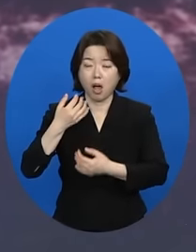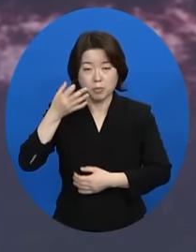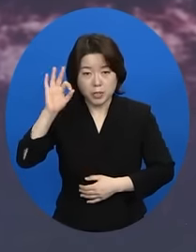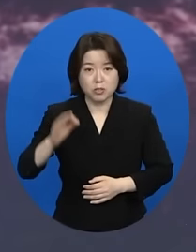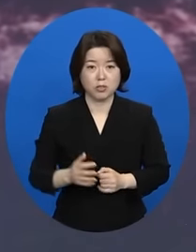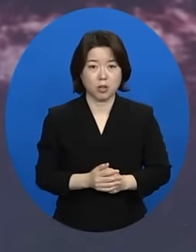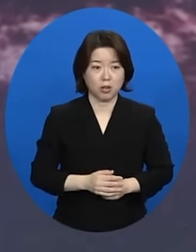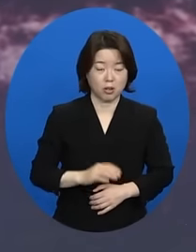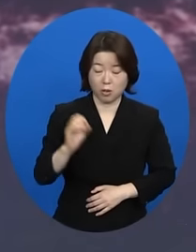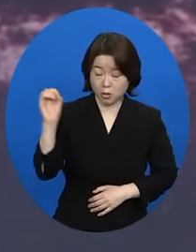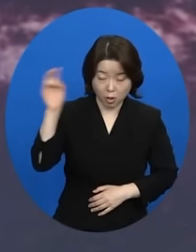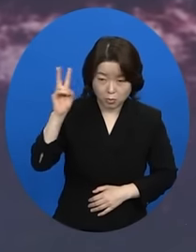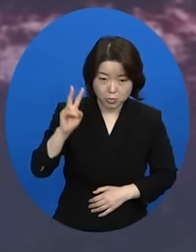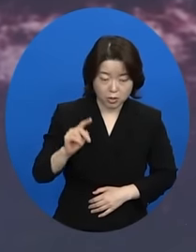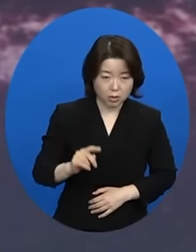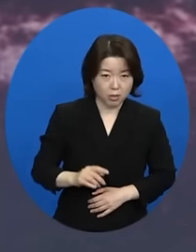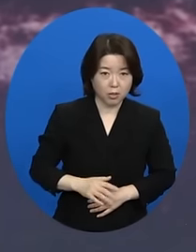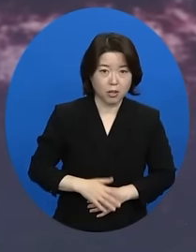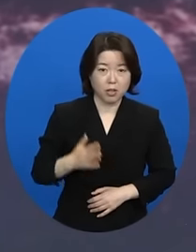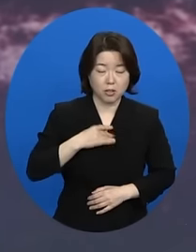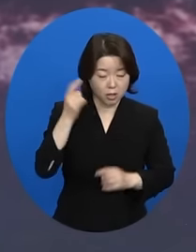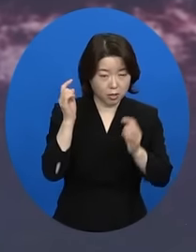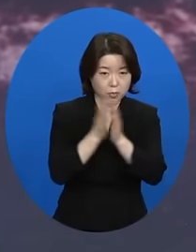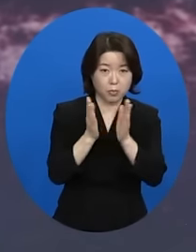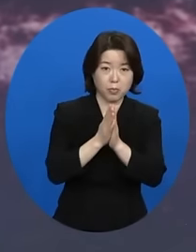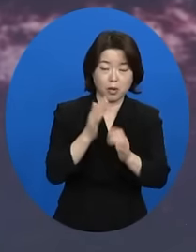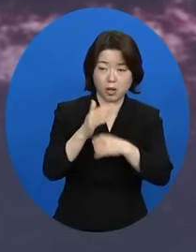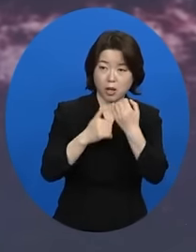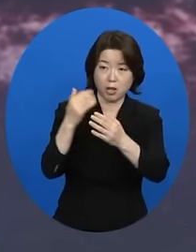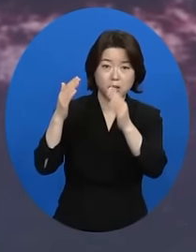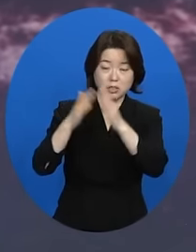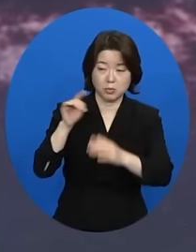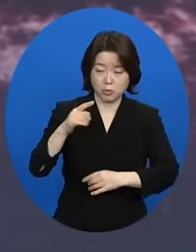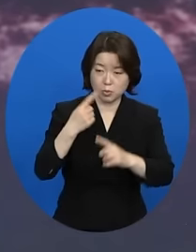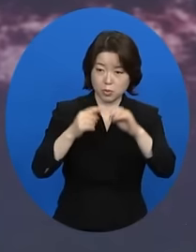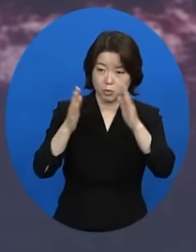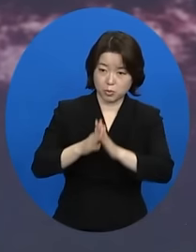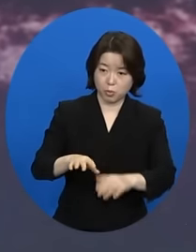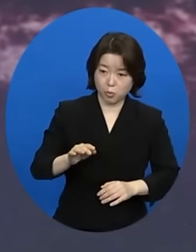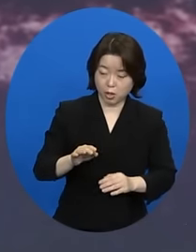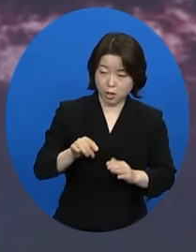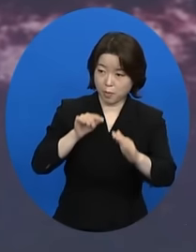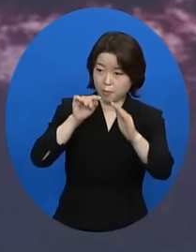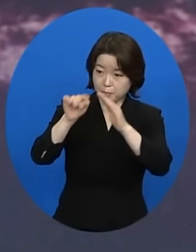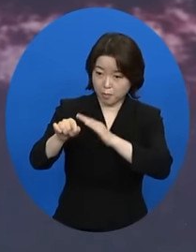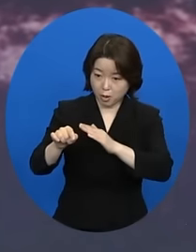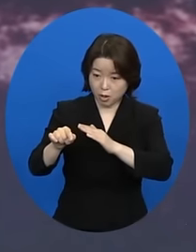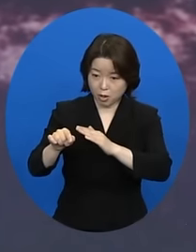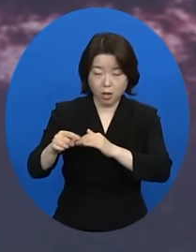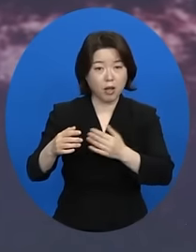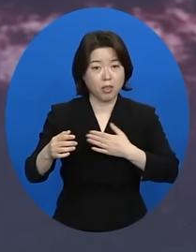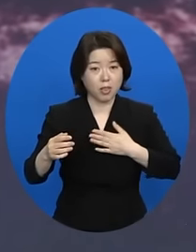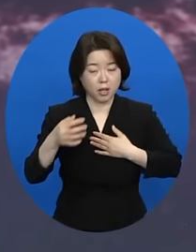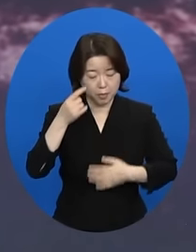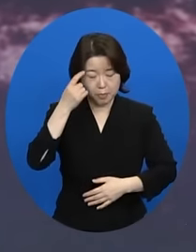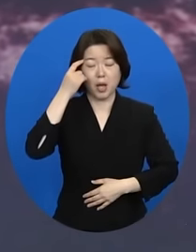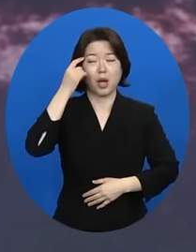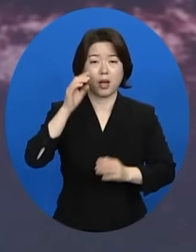불시에 불현듯이 스스로 제가 하나님의 집, 그 교회 문을 두드리고 있다는 것을 깨달았을